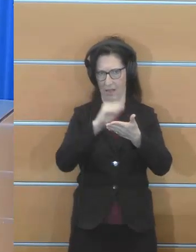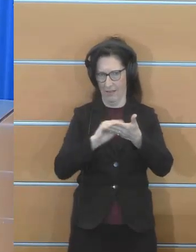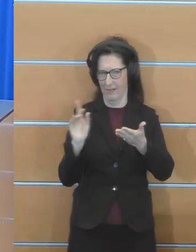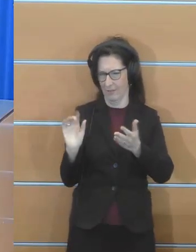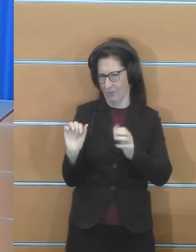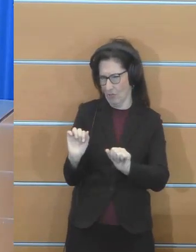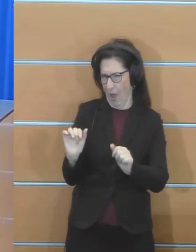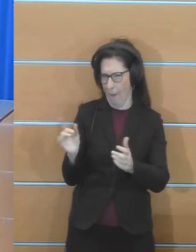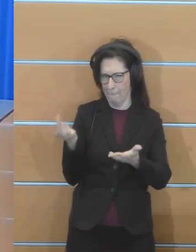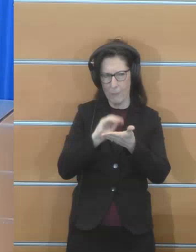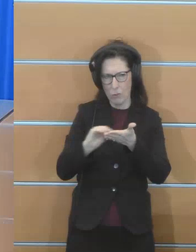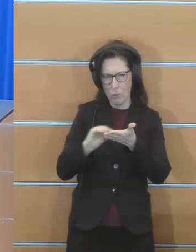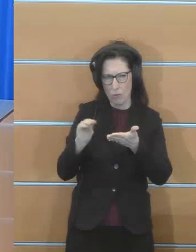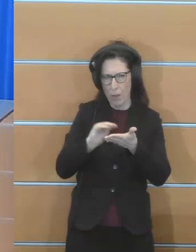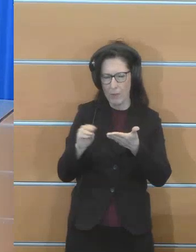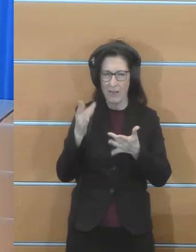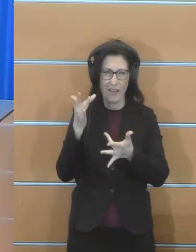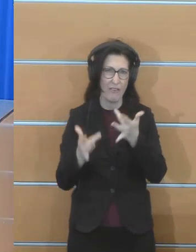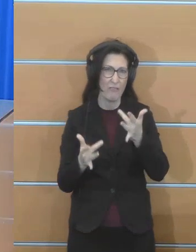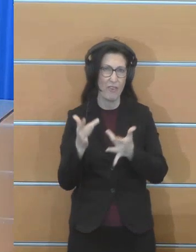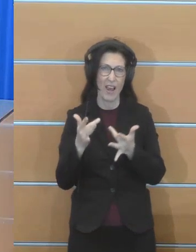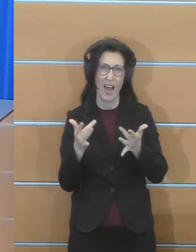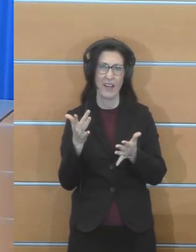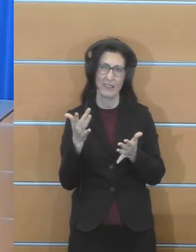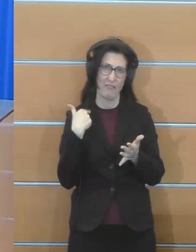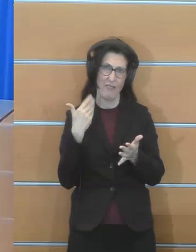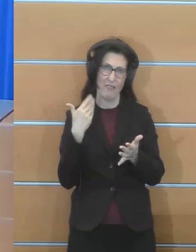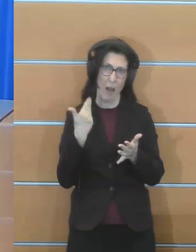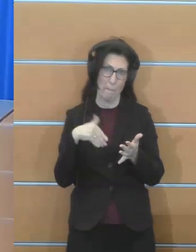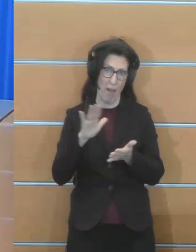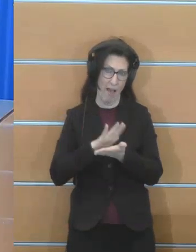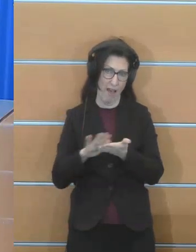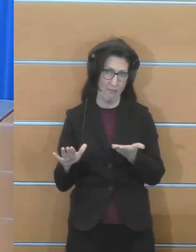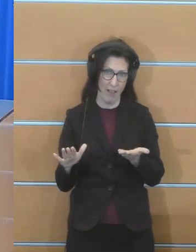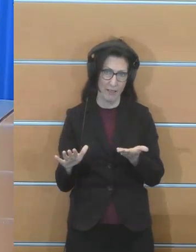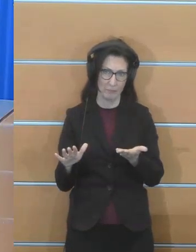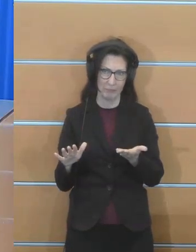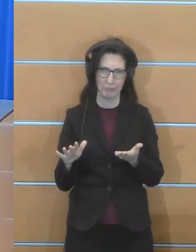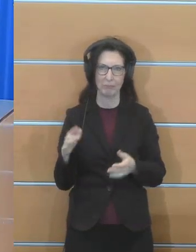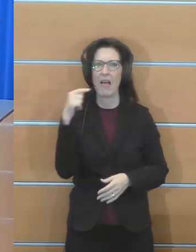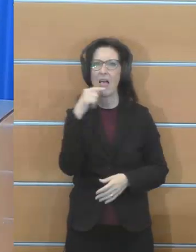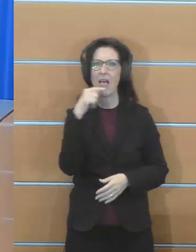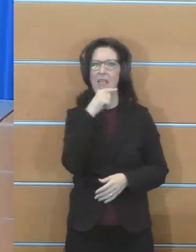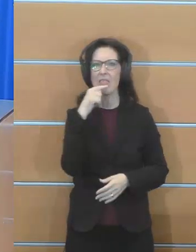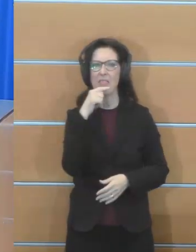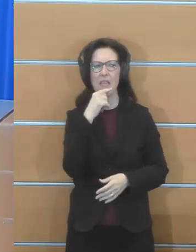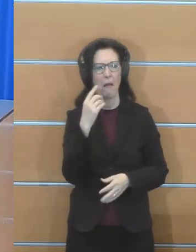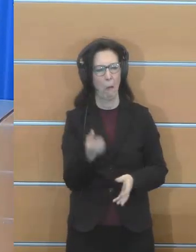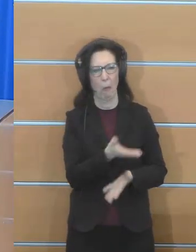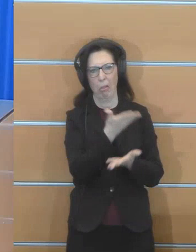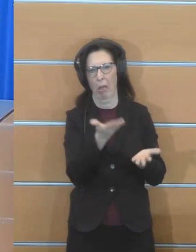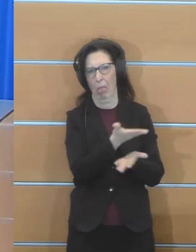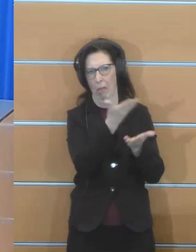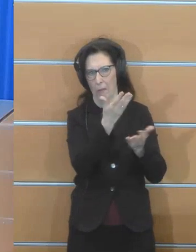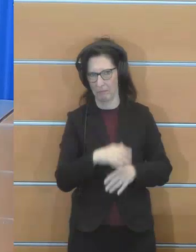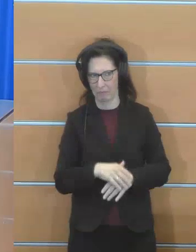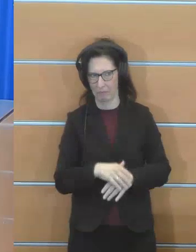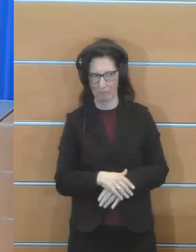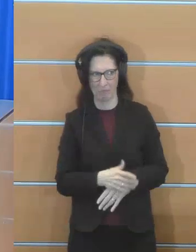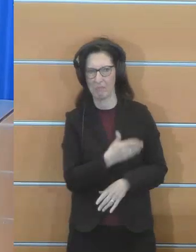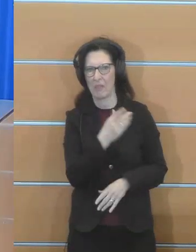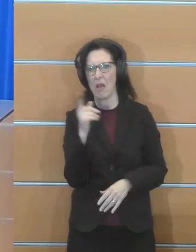war es auch einfach viel einfacher man wollte den roten xindl einfach keinen politischen Erfolg